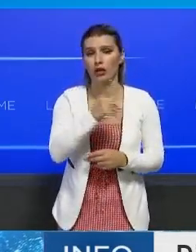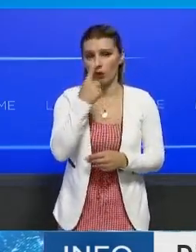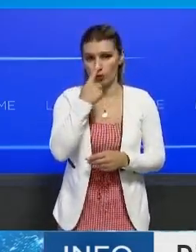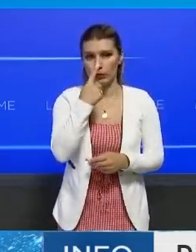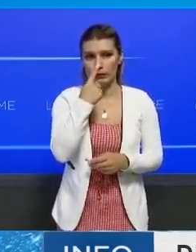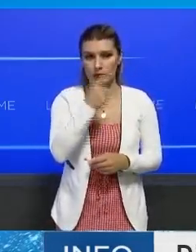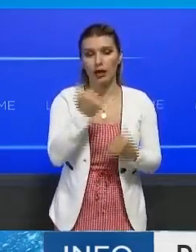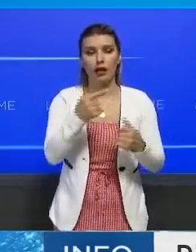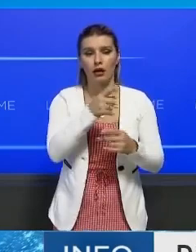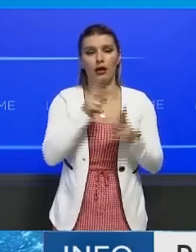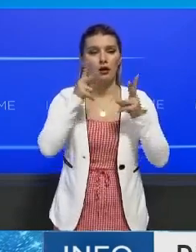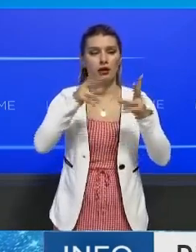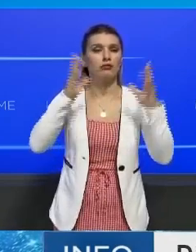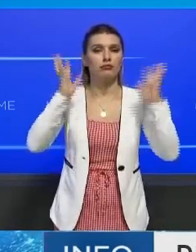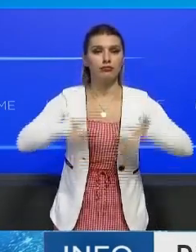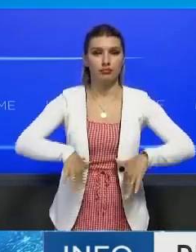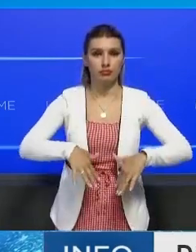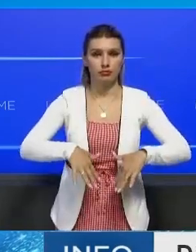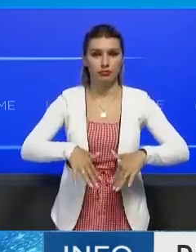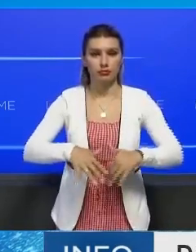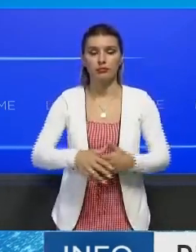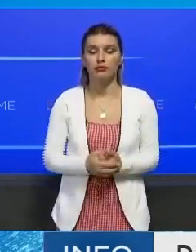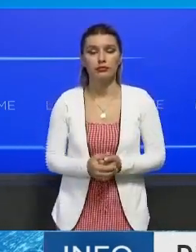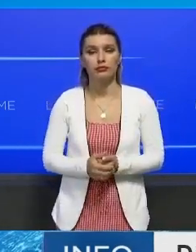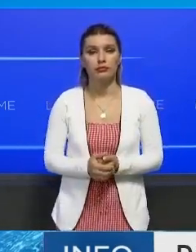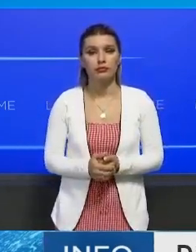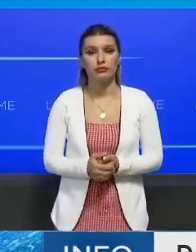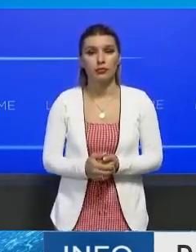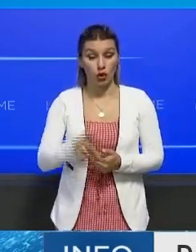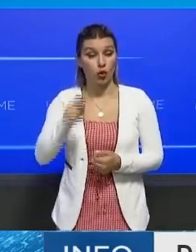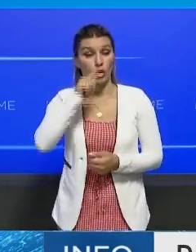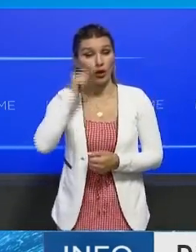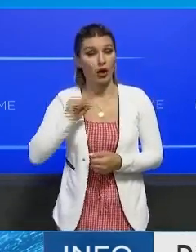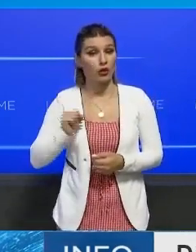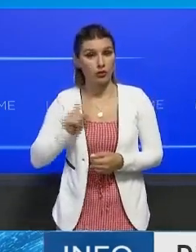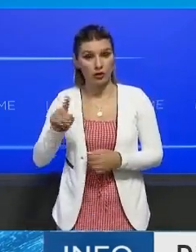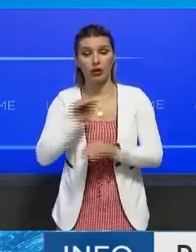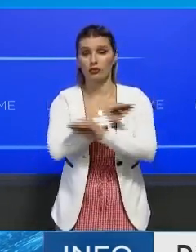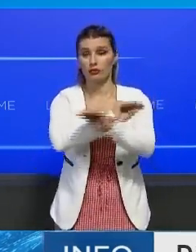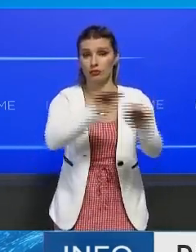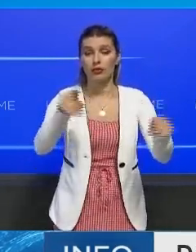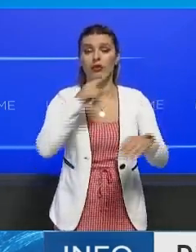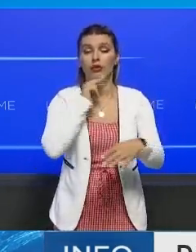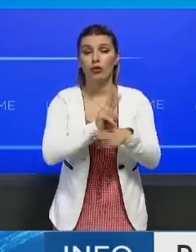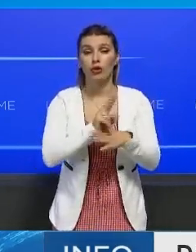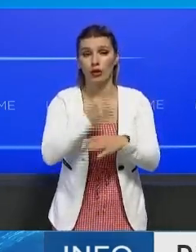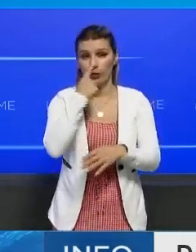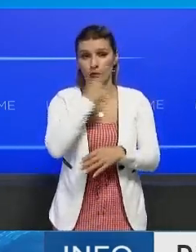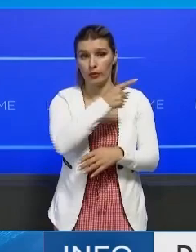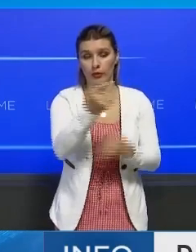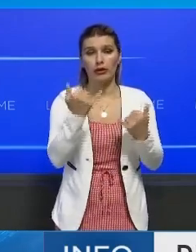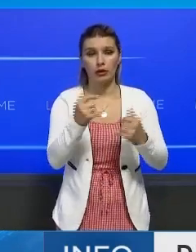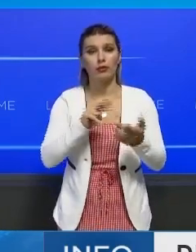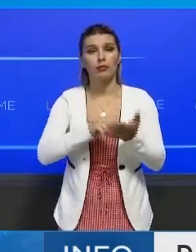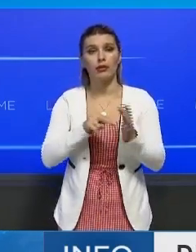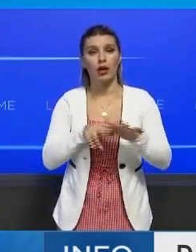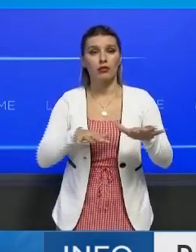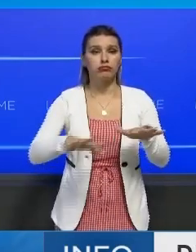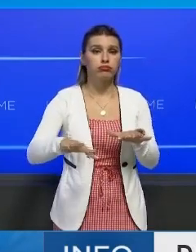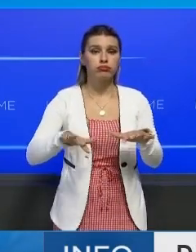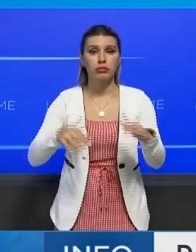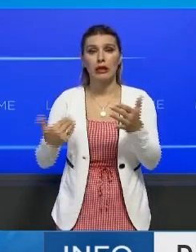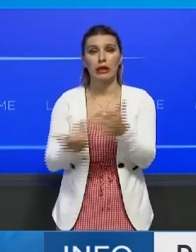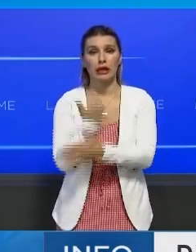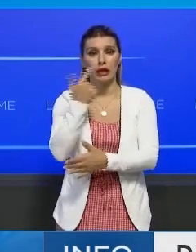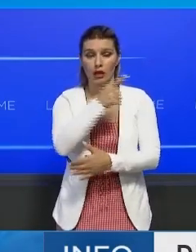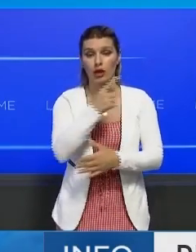duke bërë urën të pashfrytzueshme. Ushtria ukrainase ka paralajmëruar se Moska tani po ripozicionon forcat e saj